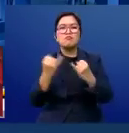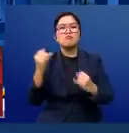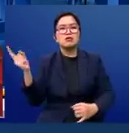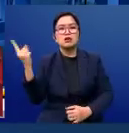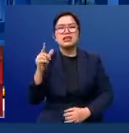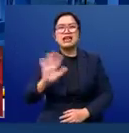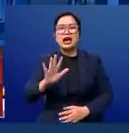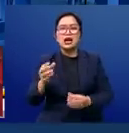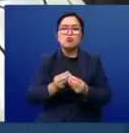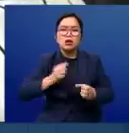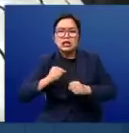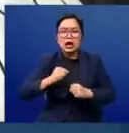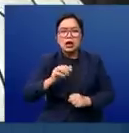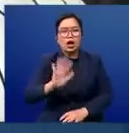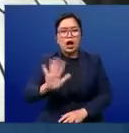makar